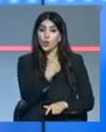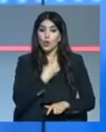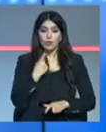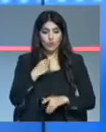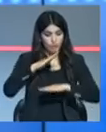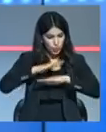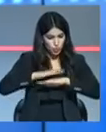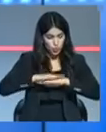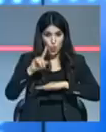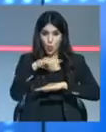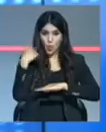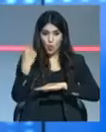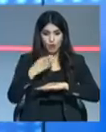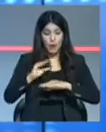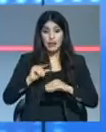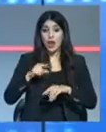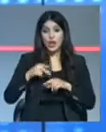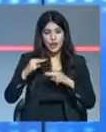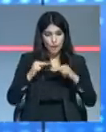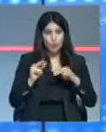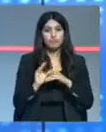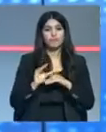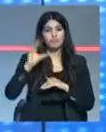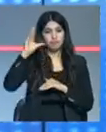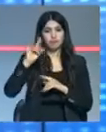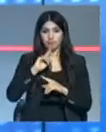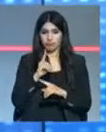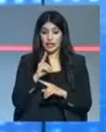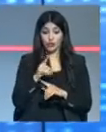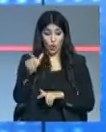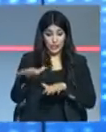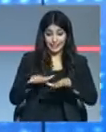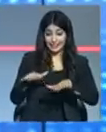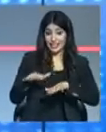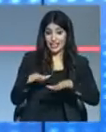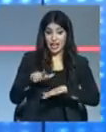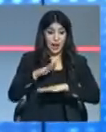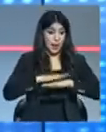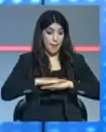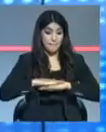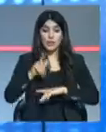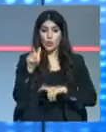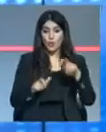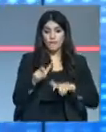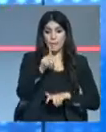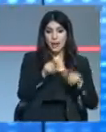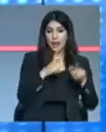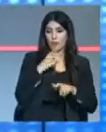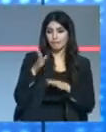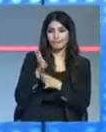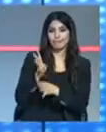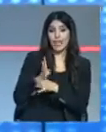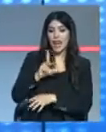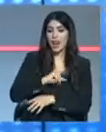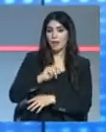لا لا اقوى عالي المستوى ونحن نقول الحاج وانه تصرف اللي قام به الوحدات الامنيه رغم الاستفزازات المبالغ فيها